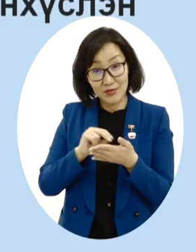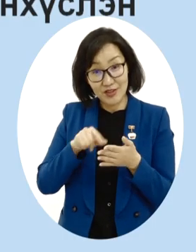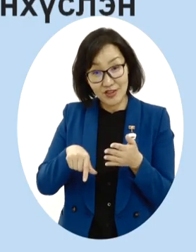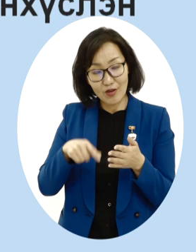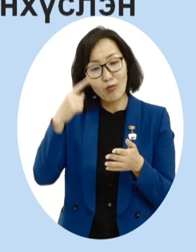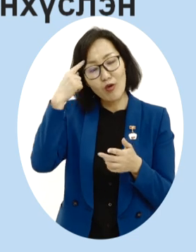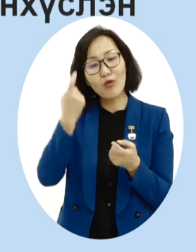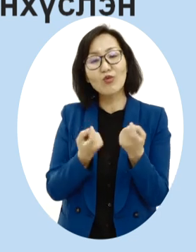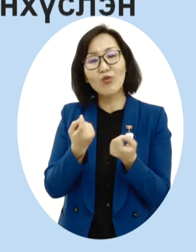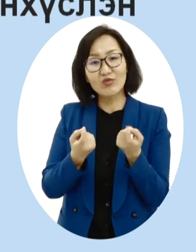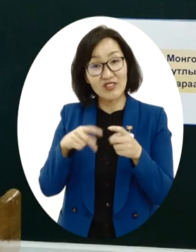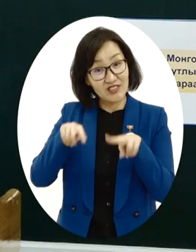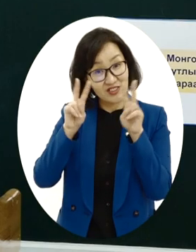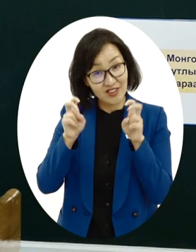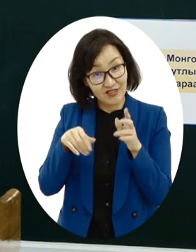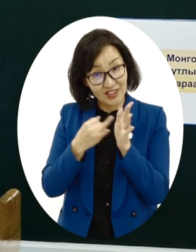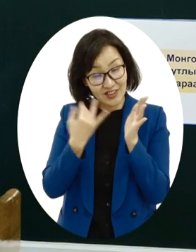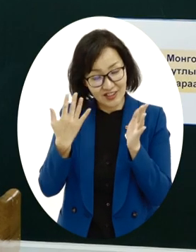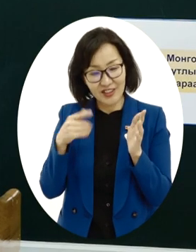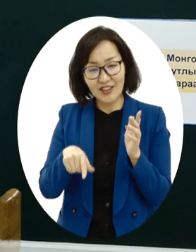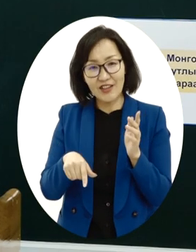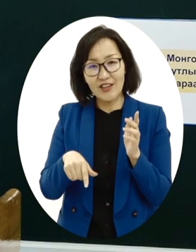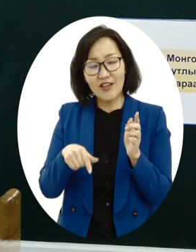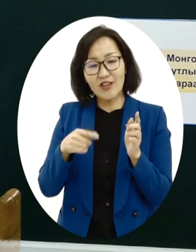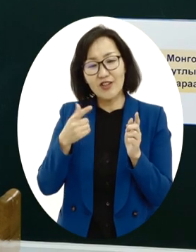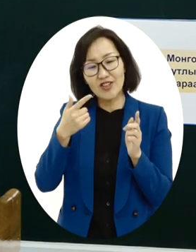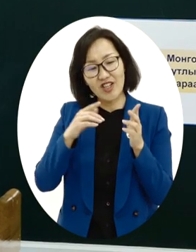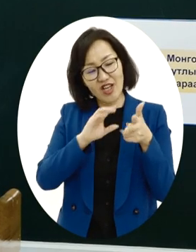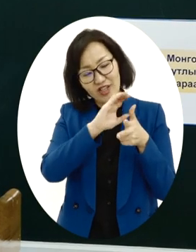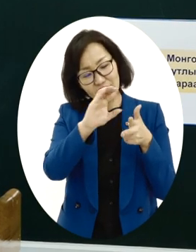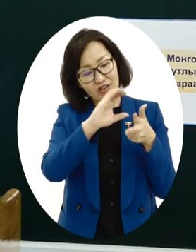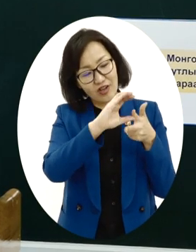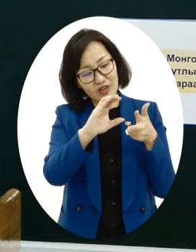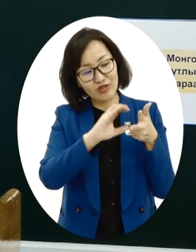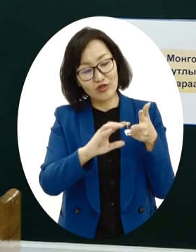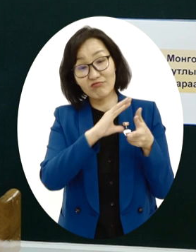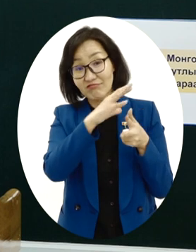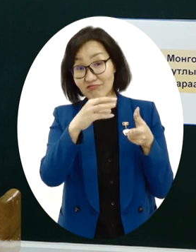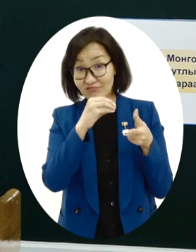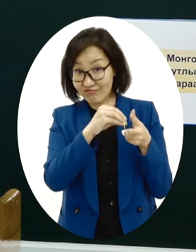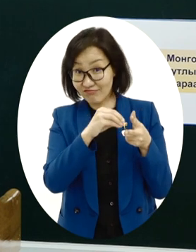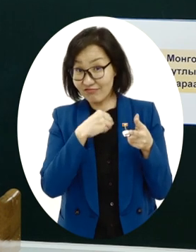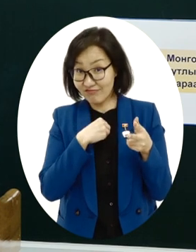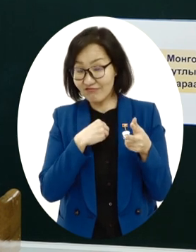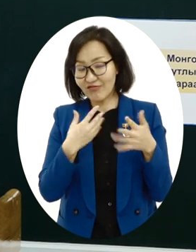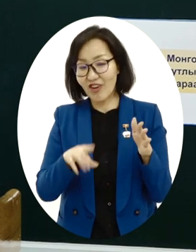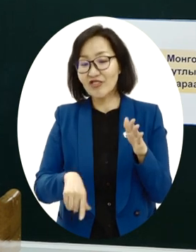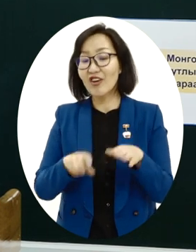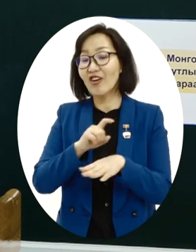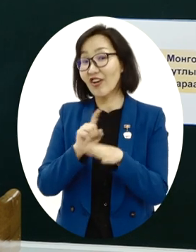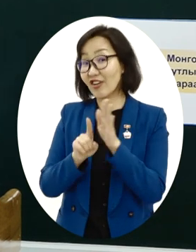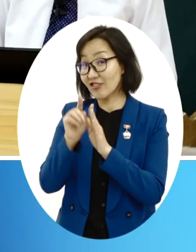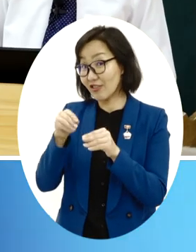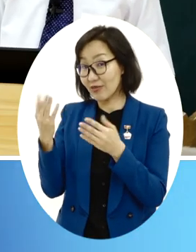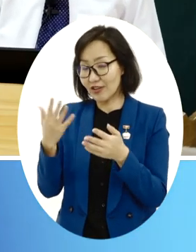бол Монгол хотал. Миний бичсэн илтгэл эхлэл, гол, төгсгөл гэсэн 3 бүтцэдтэй. Одоо хэдүүлээ эхлэл